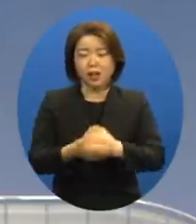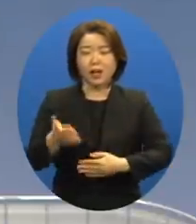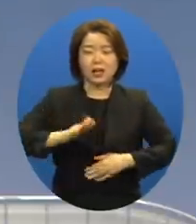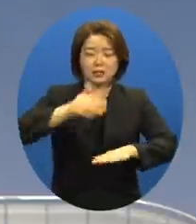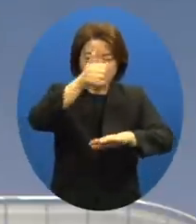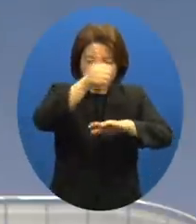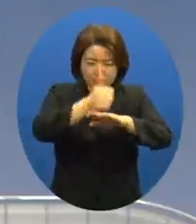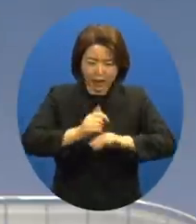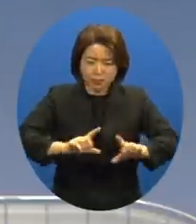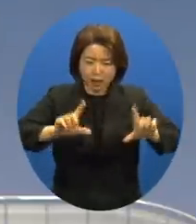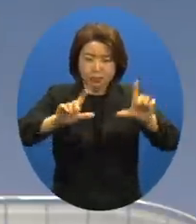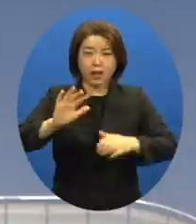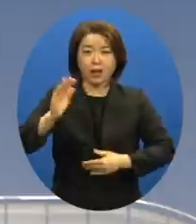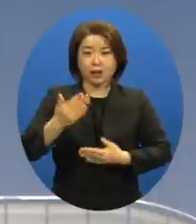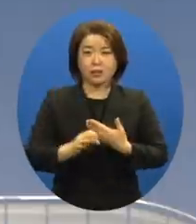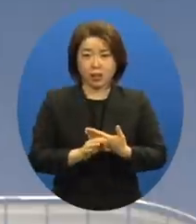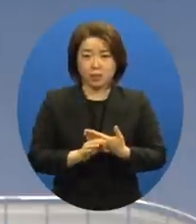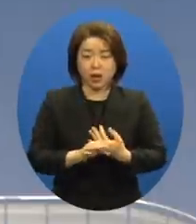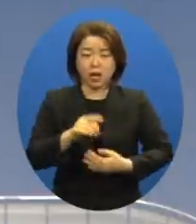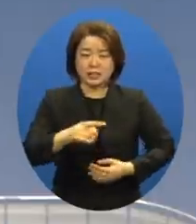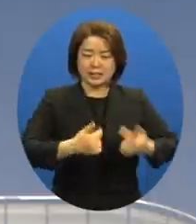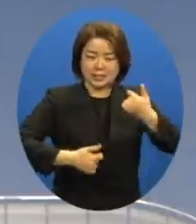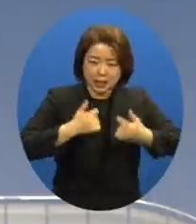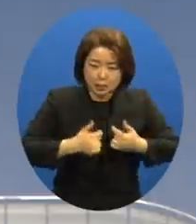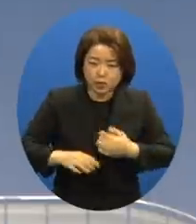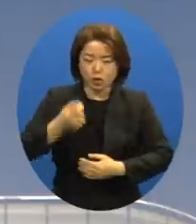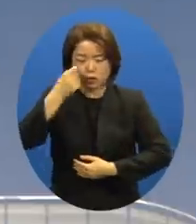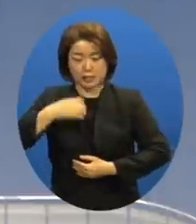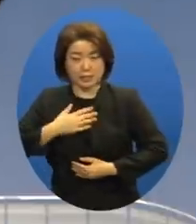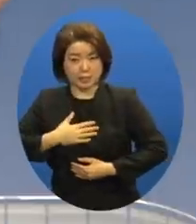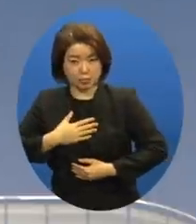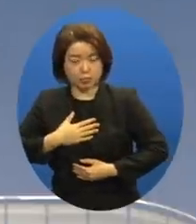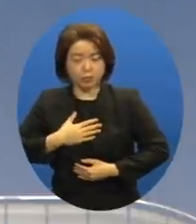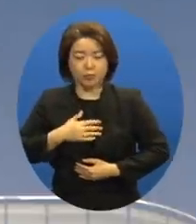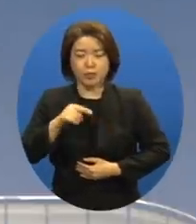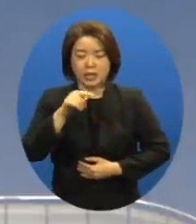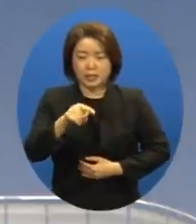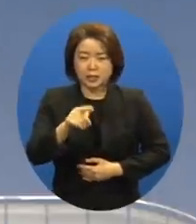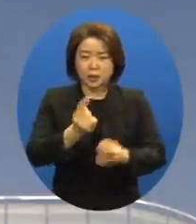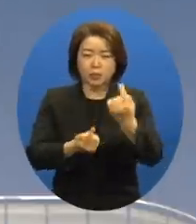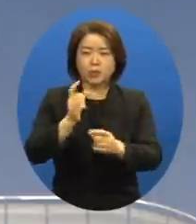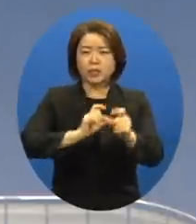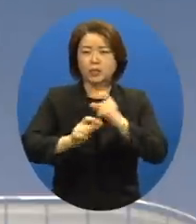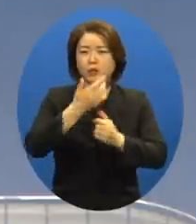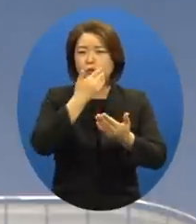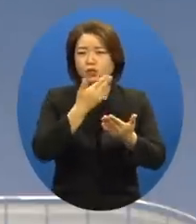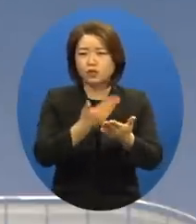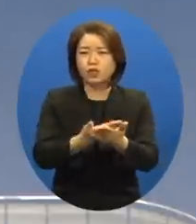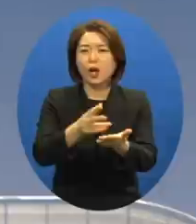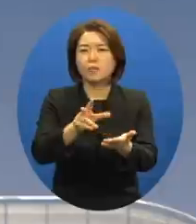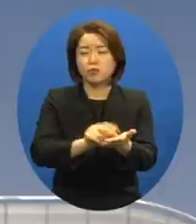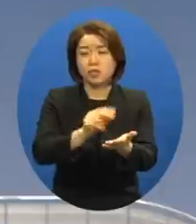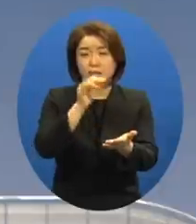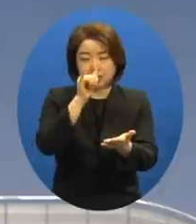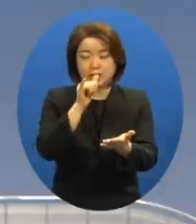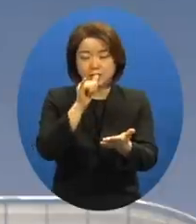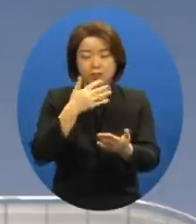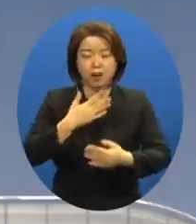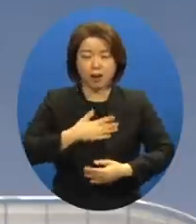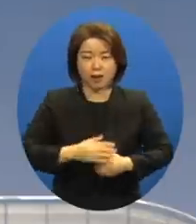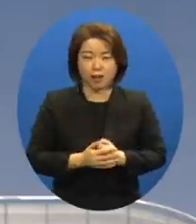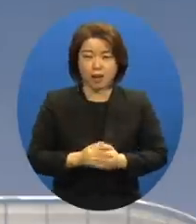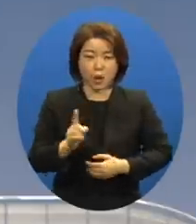날이 오면 그 슬프고 기쁜 것보다 훨씬 중요한 문제가 많다는 걸 알게 됩니다 우리가 뭘